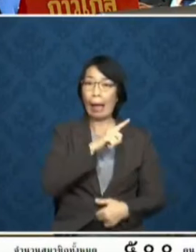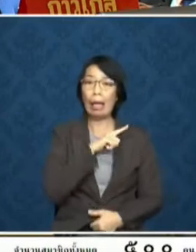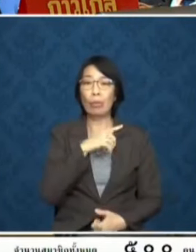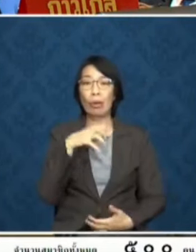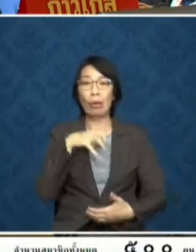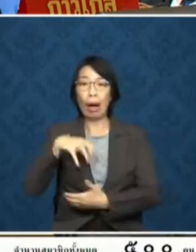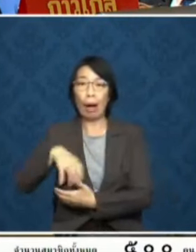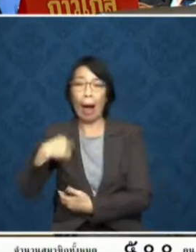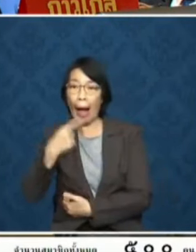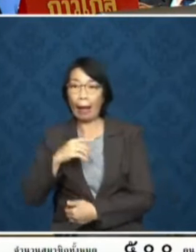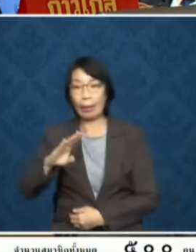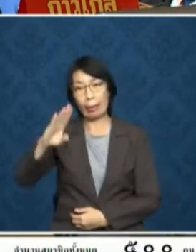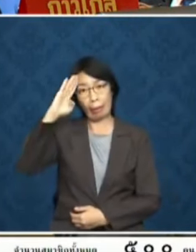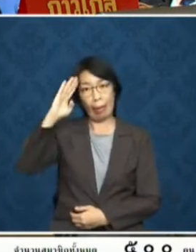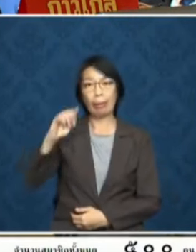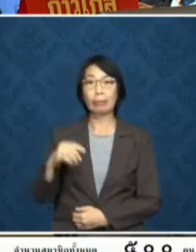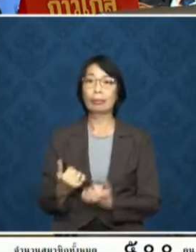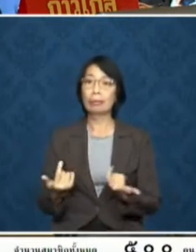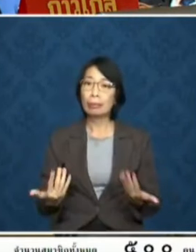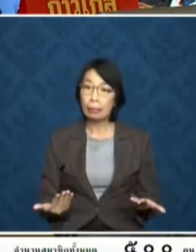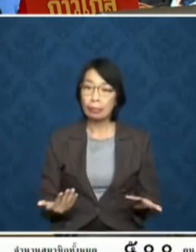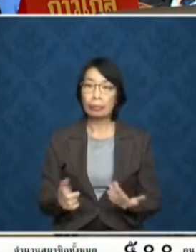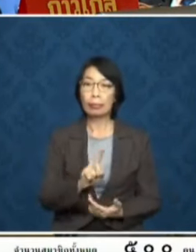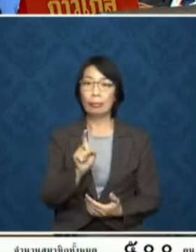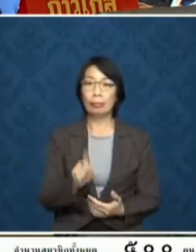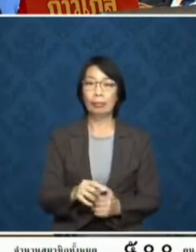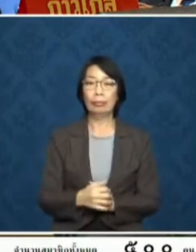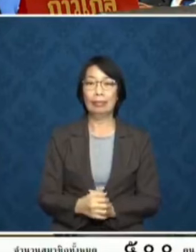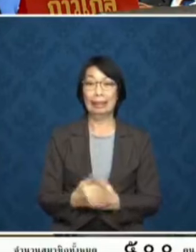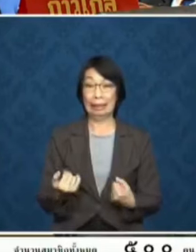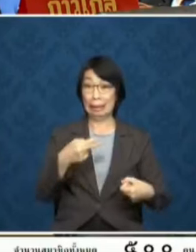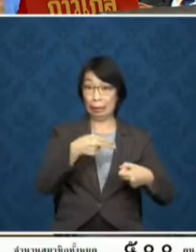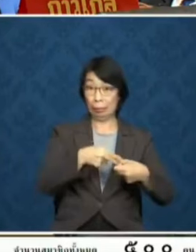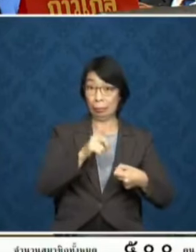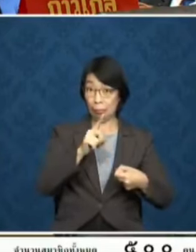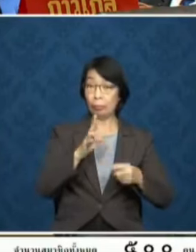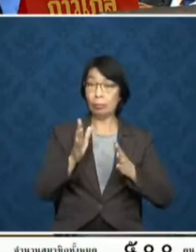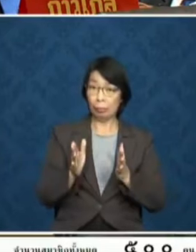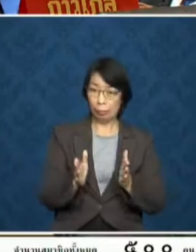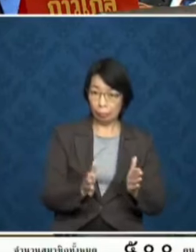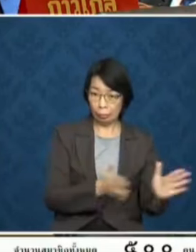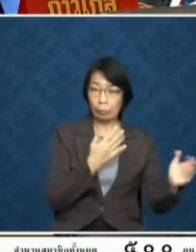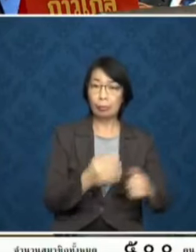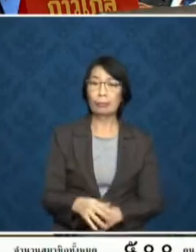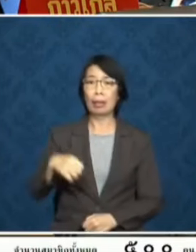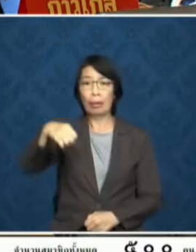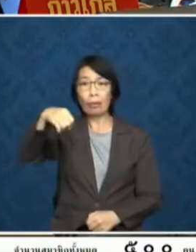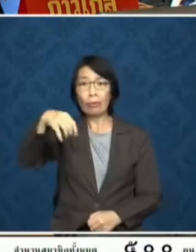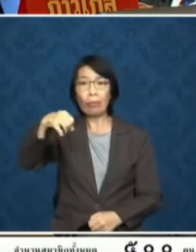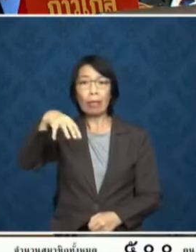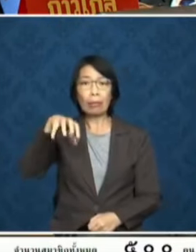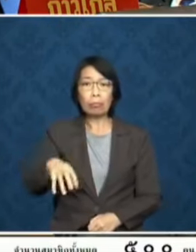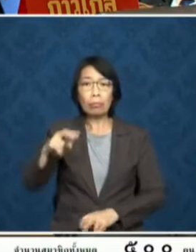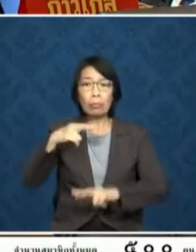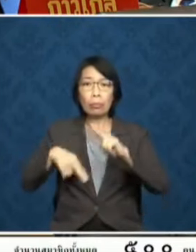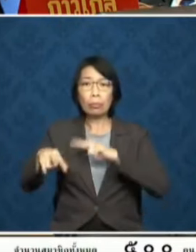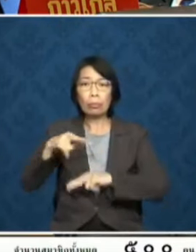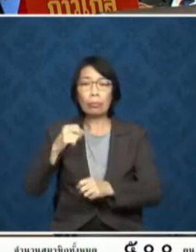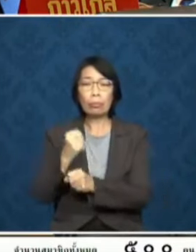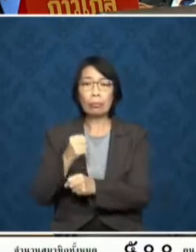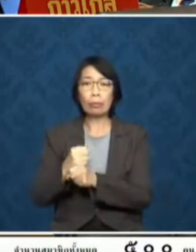ท่านประธานคะไม่เพียงแต่ขุมทรัพย์น้ำมันเท่านั้นค่ะแต่กองทัพ มีพลังงานไฟฟ้าในครอบครองแ